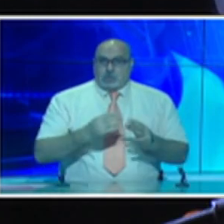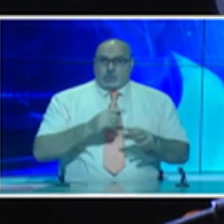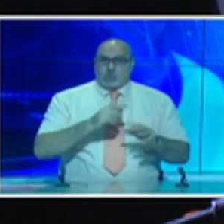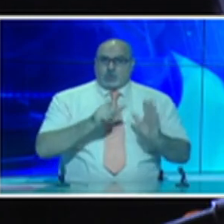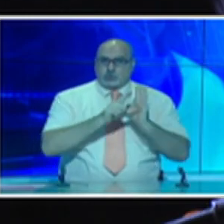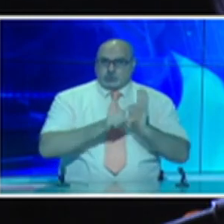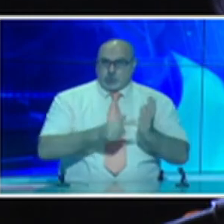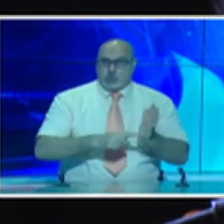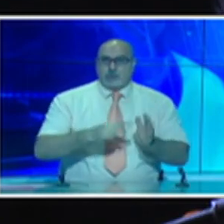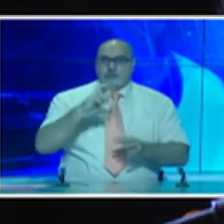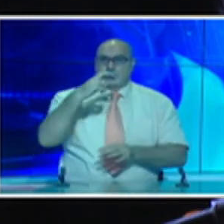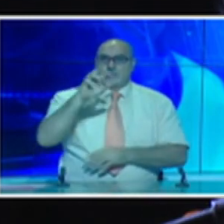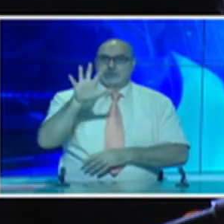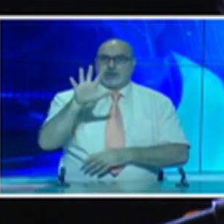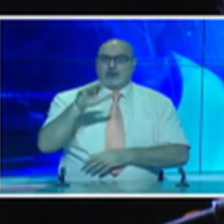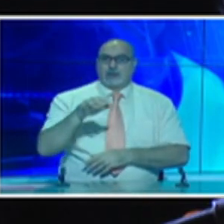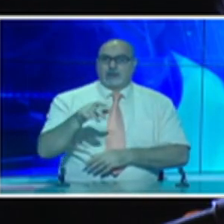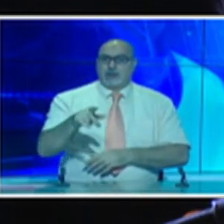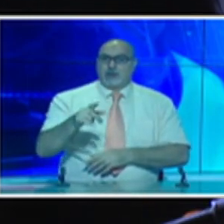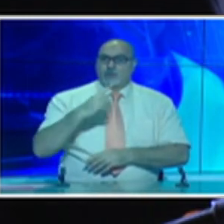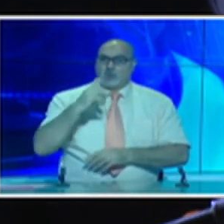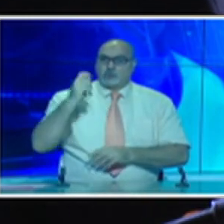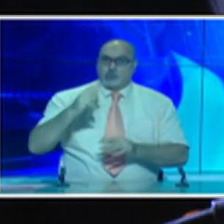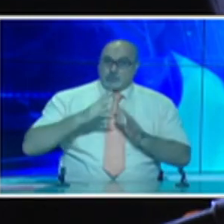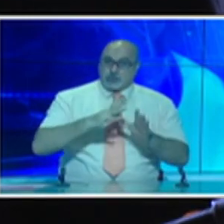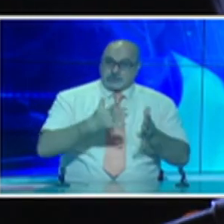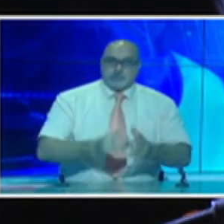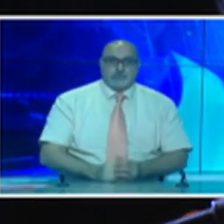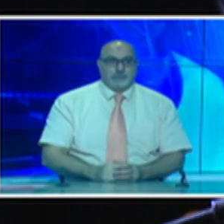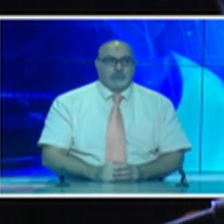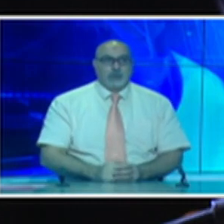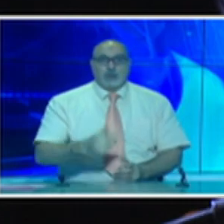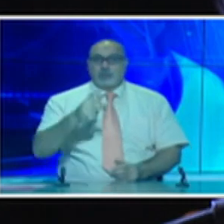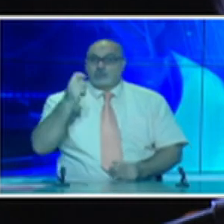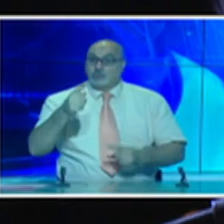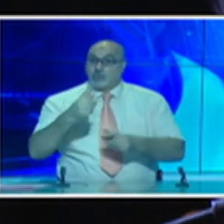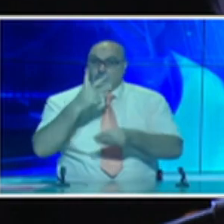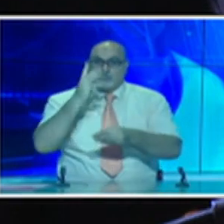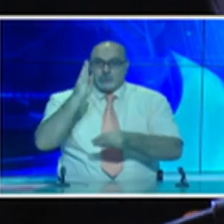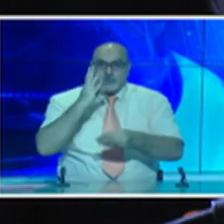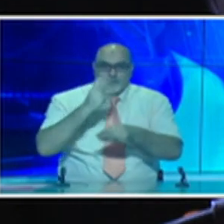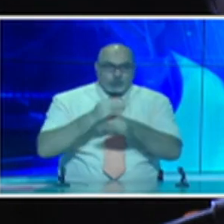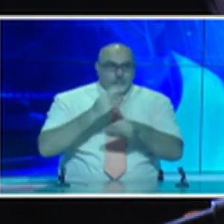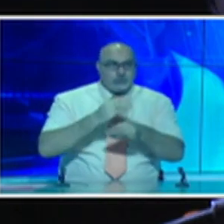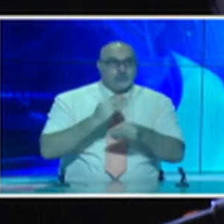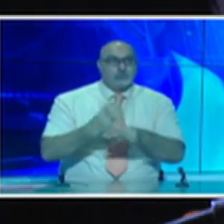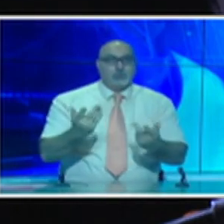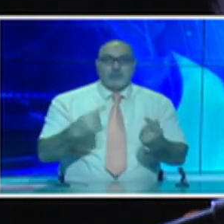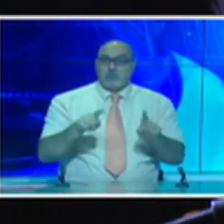205 تؤكد على إشراك المجتمع المدني، لكن المجتمع المدني محتاج إلى تكوين في هذه المسألة،